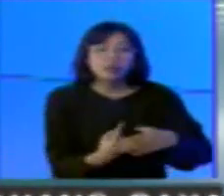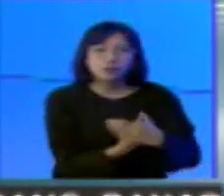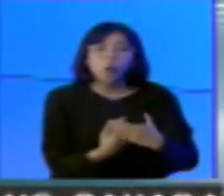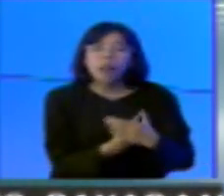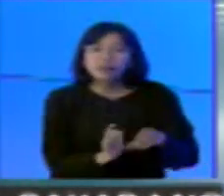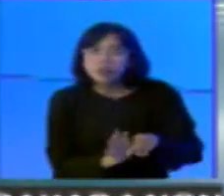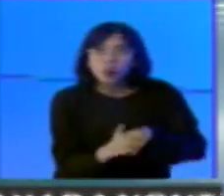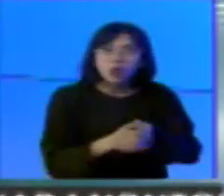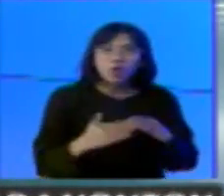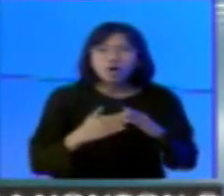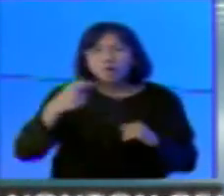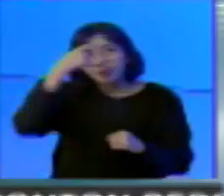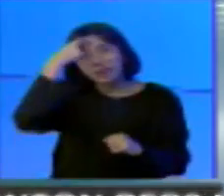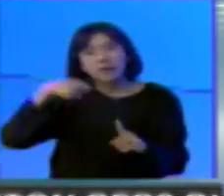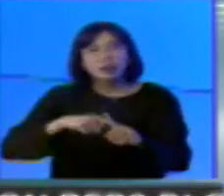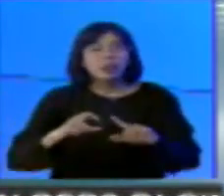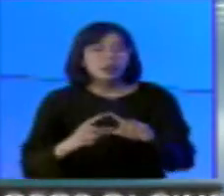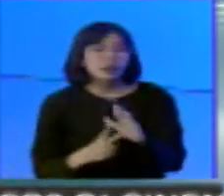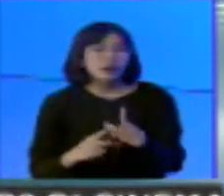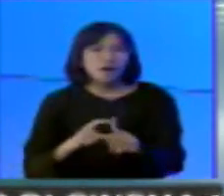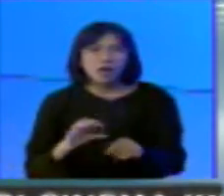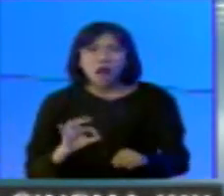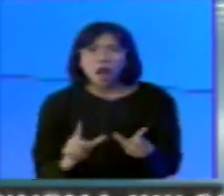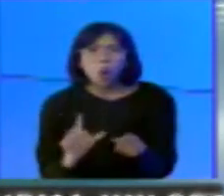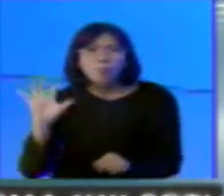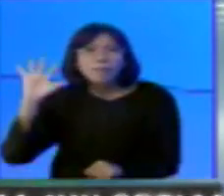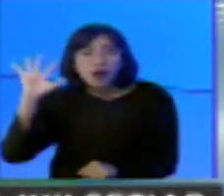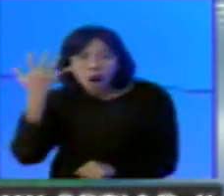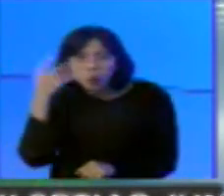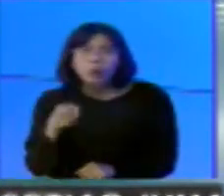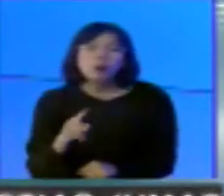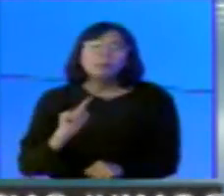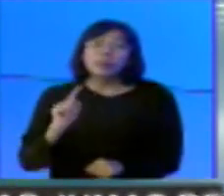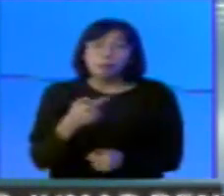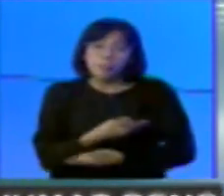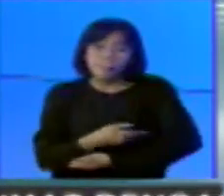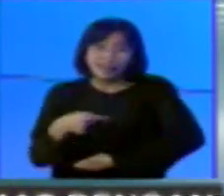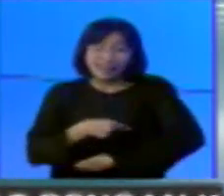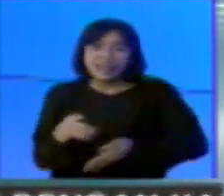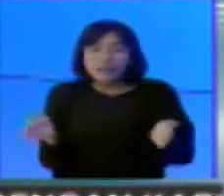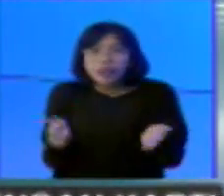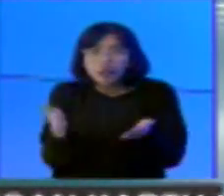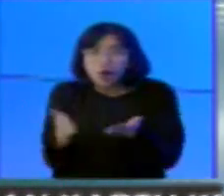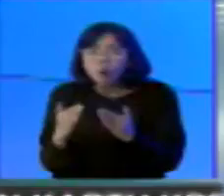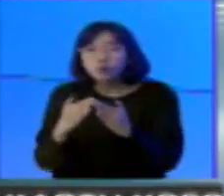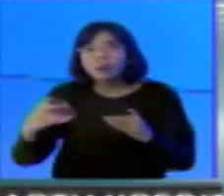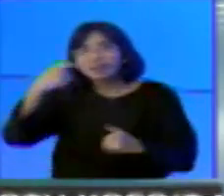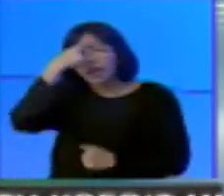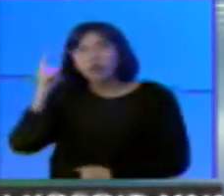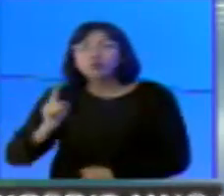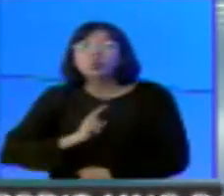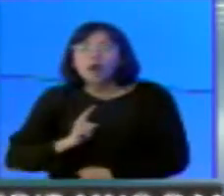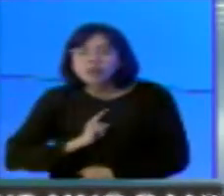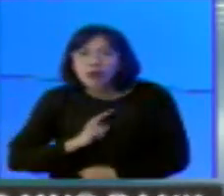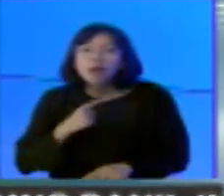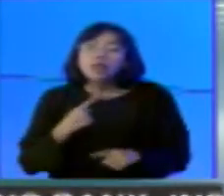F, Rumah Sakit Profesor Kando Manado. Balita ini awalnya dirawat di rumah sakit swasta selama 4 hari, namun